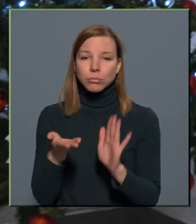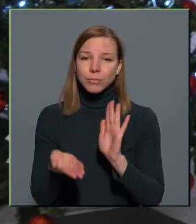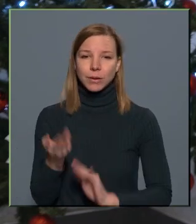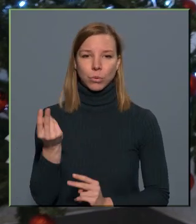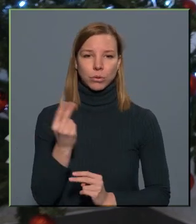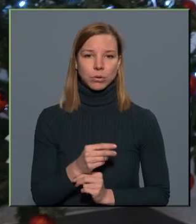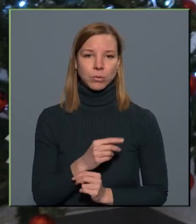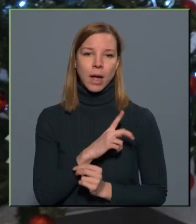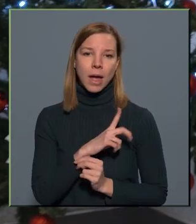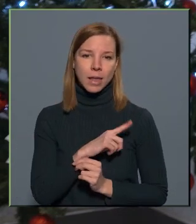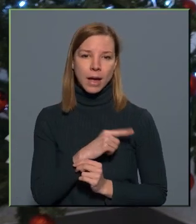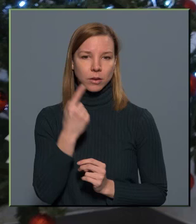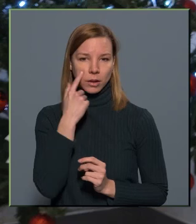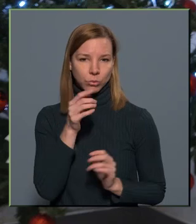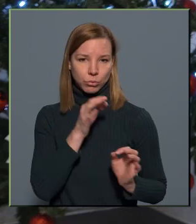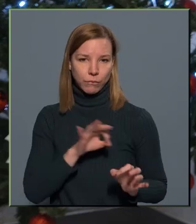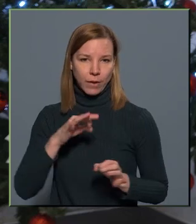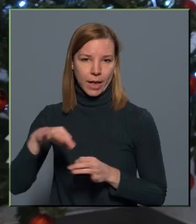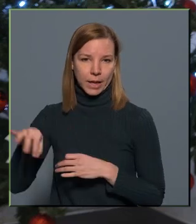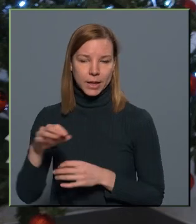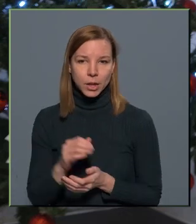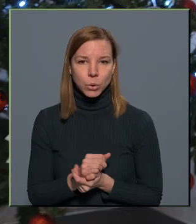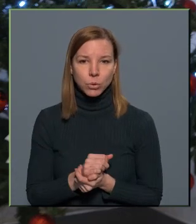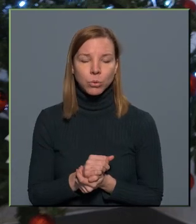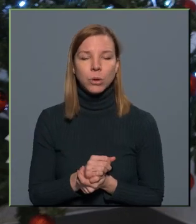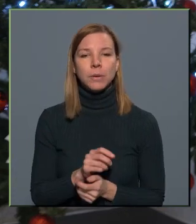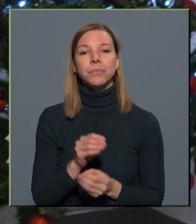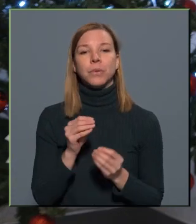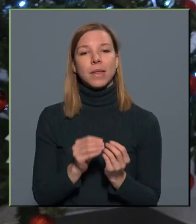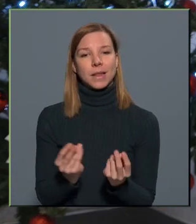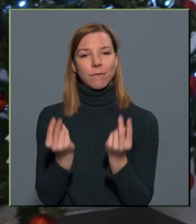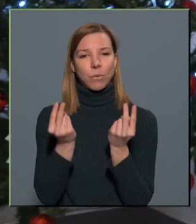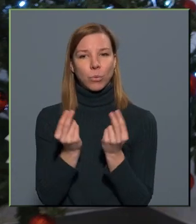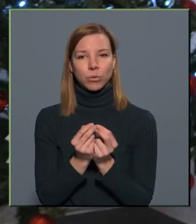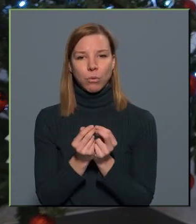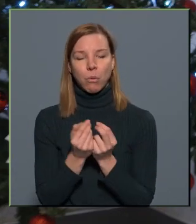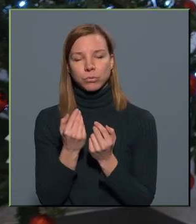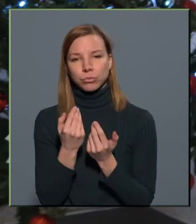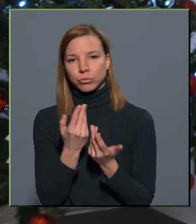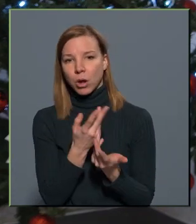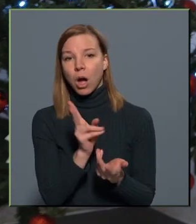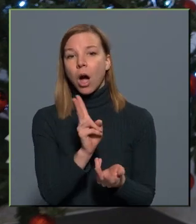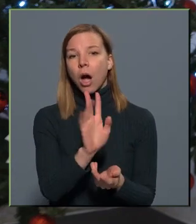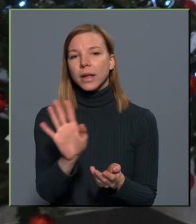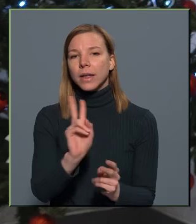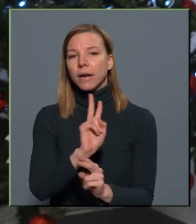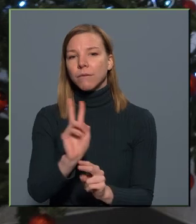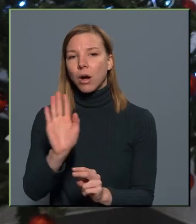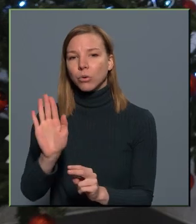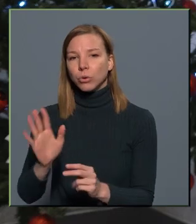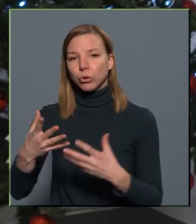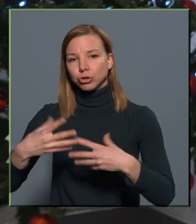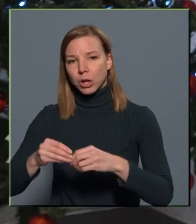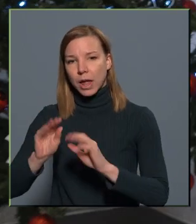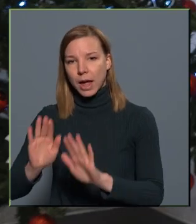lelkileg fel tudjunk készülni. Azért nagyon fontos, hiszen nem tudom, nyilván akiknek van otthon is családja,